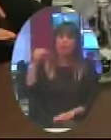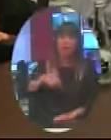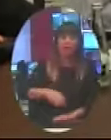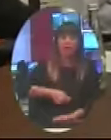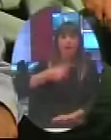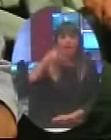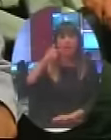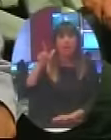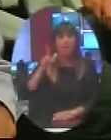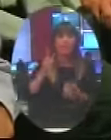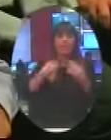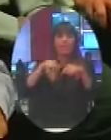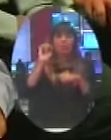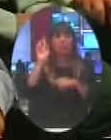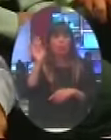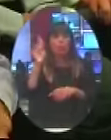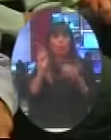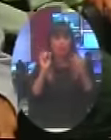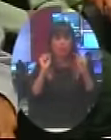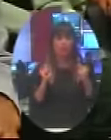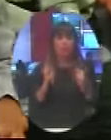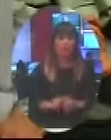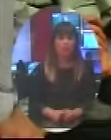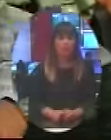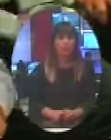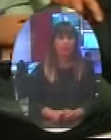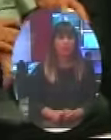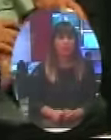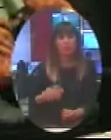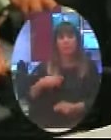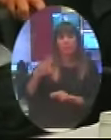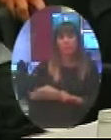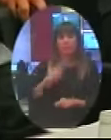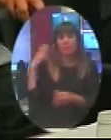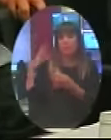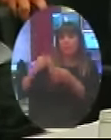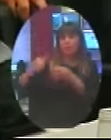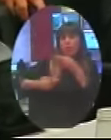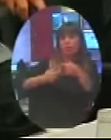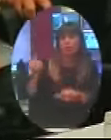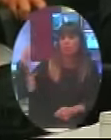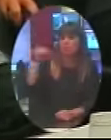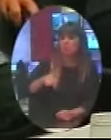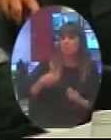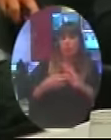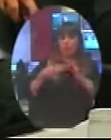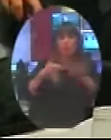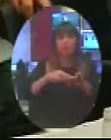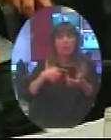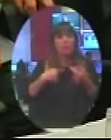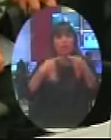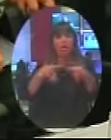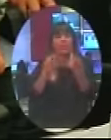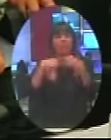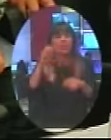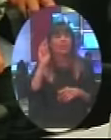חוץ וביטחון. אני רגיל משך שנים רבות להופיע בחדר הזה כחבר בוועדת חוץ